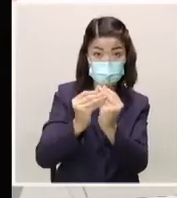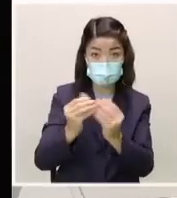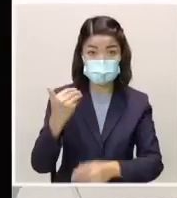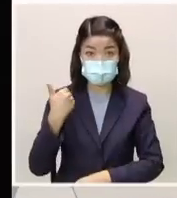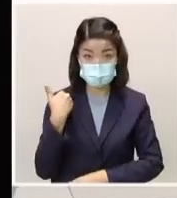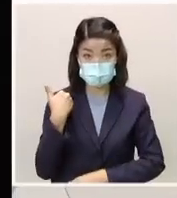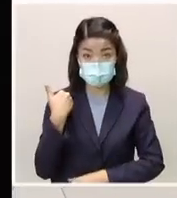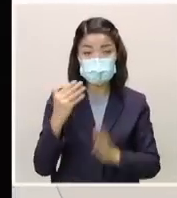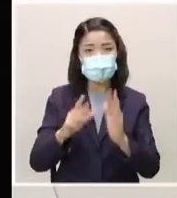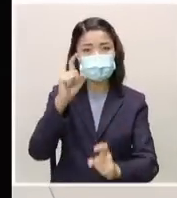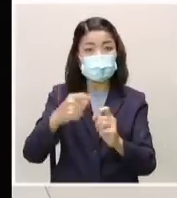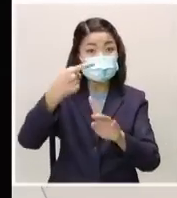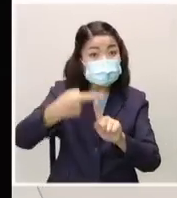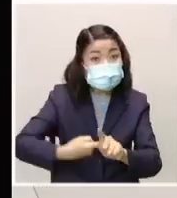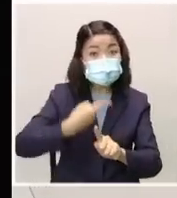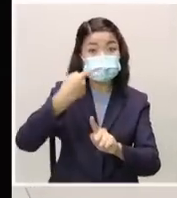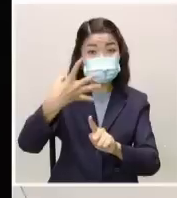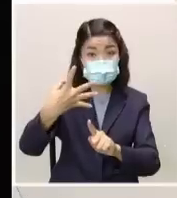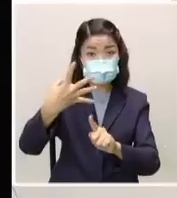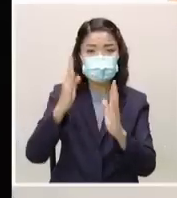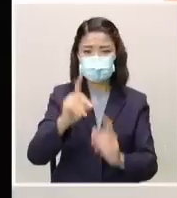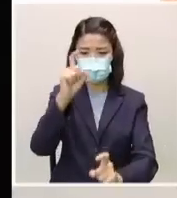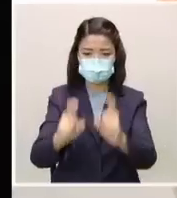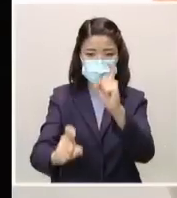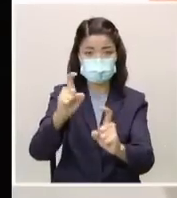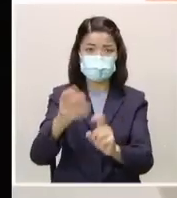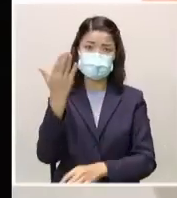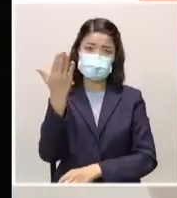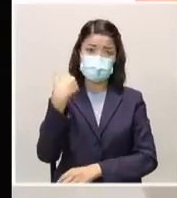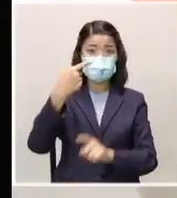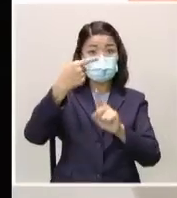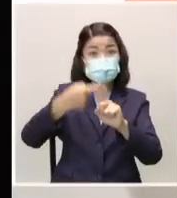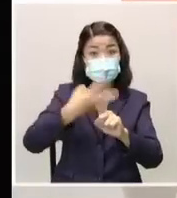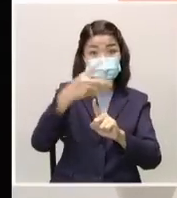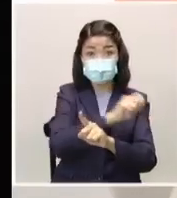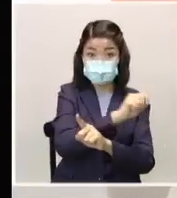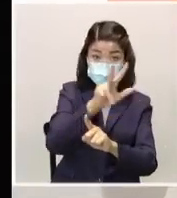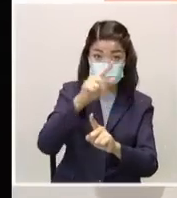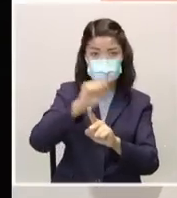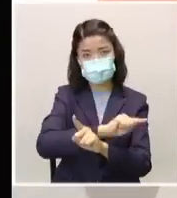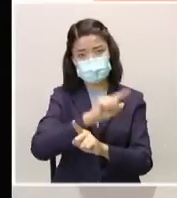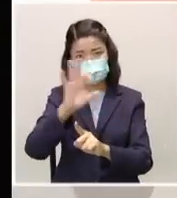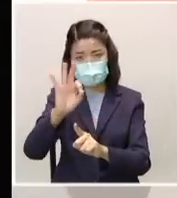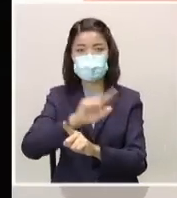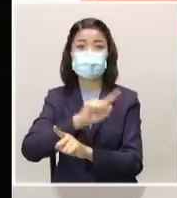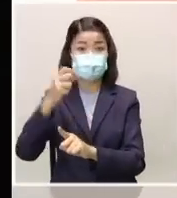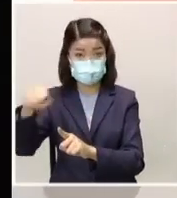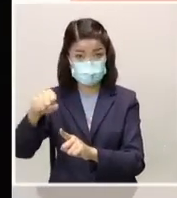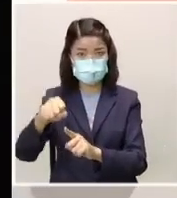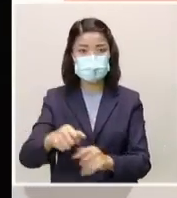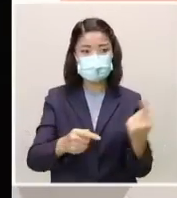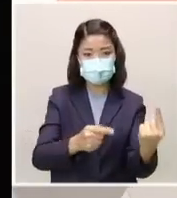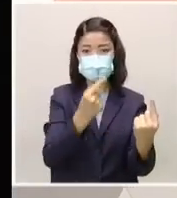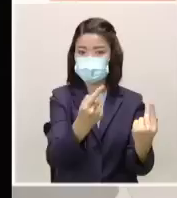วกันนะคะในเดือนเมษายนค่ะจำนวนของผู้เสียชีวิตเมื่อวันที่3วันที่9และวันที่10วันละ1ร